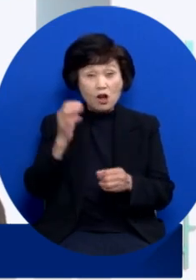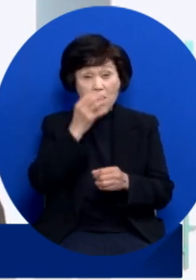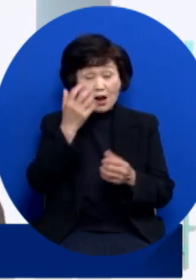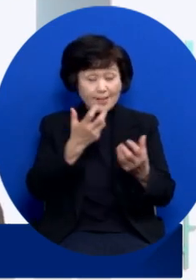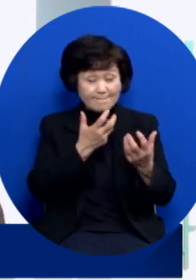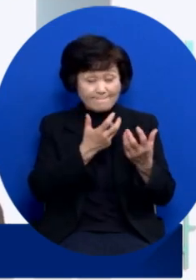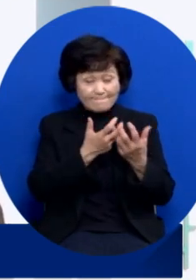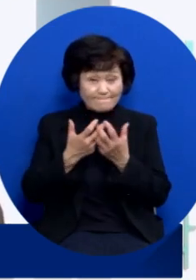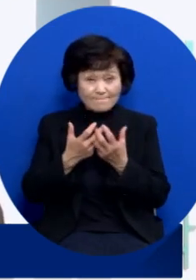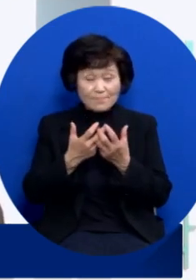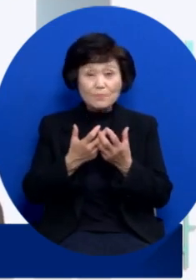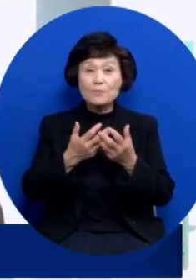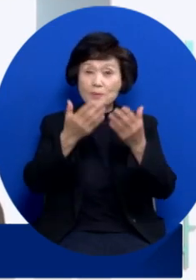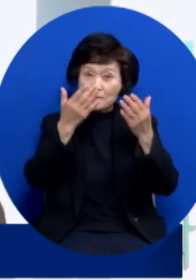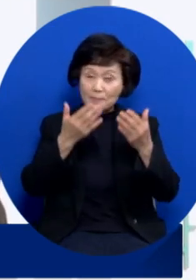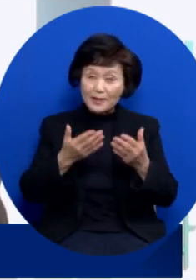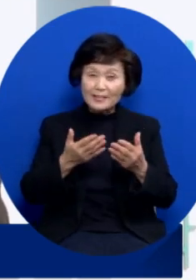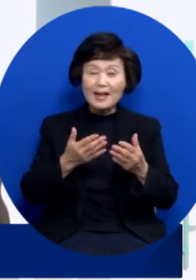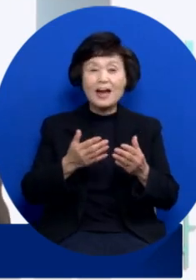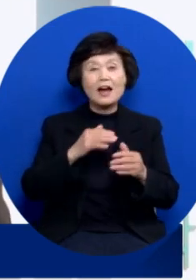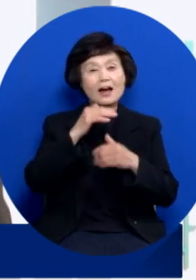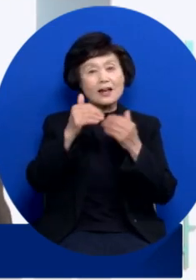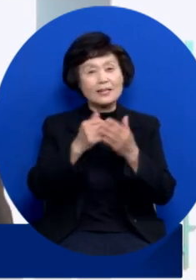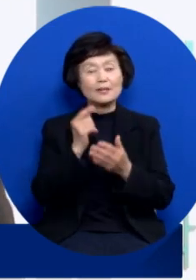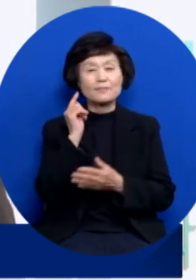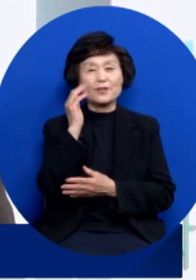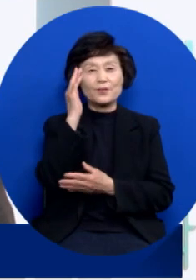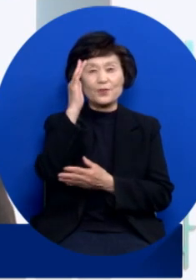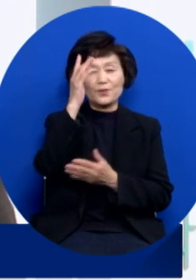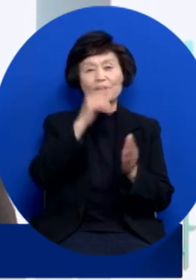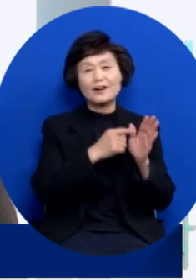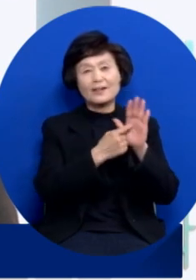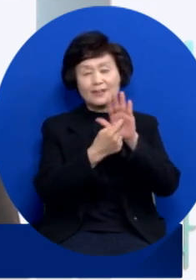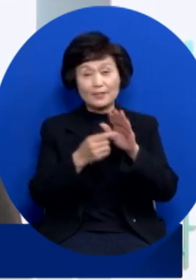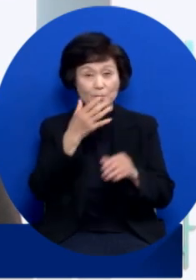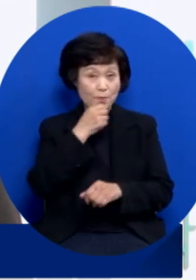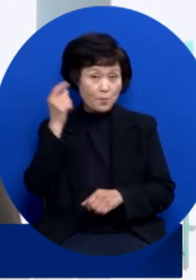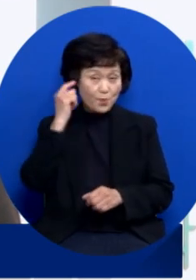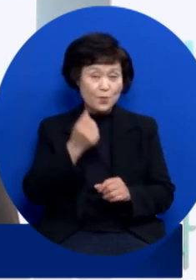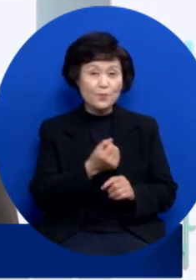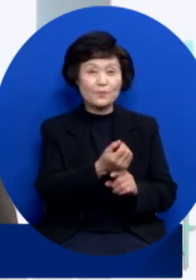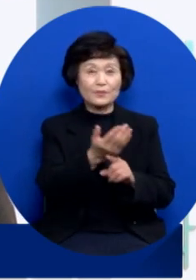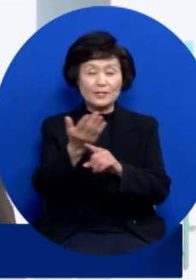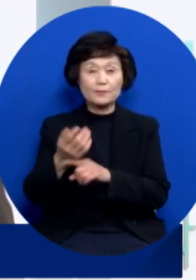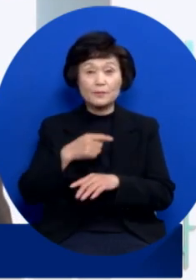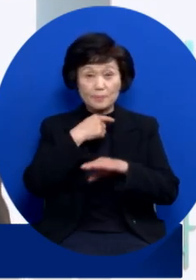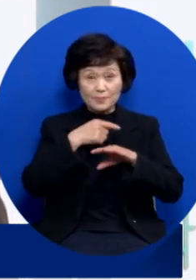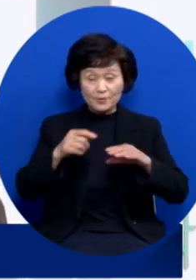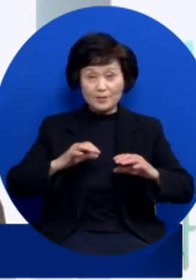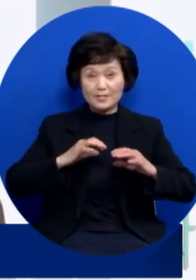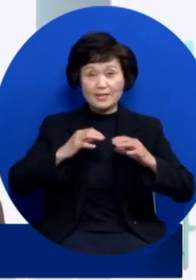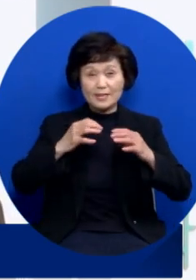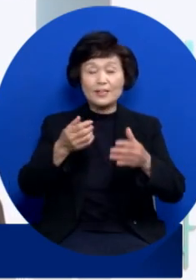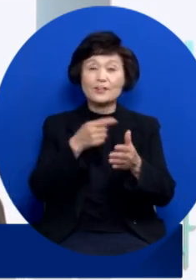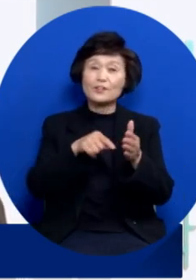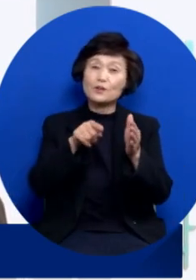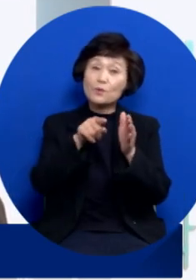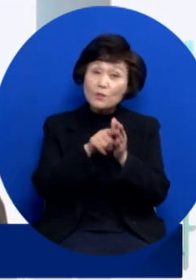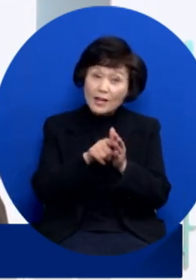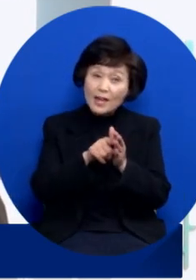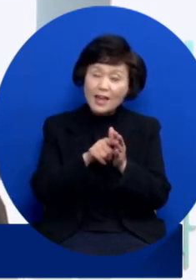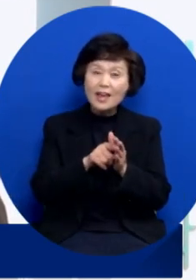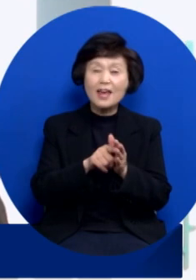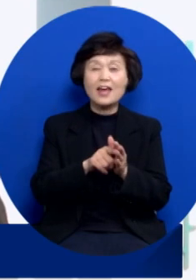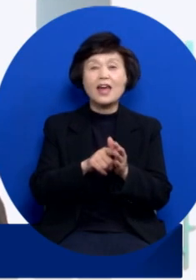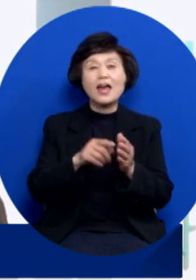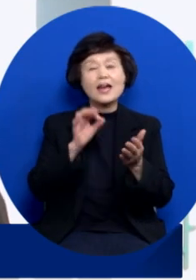이 세상 가운데 살 때 하나님의 영광을 드러내며 복음을 전하며 이 민족과 세계를 위해서 정말 잘